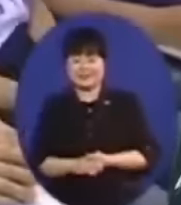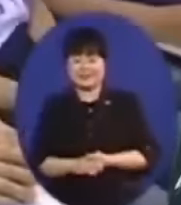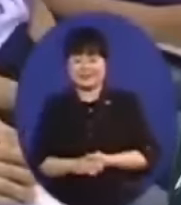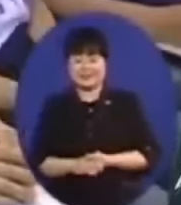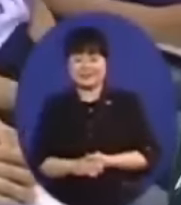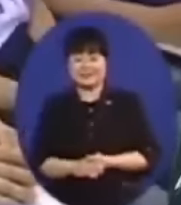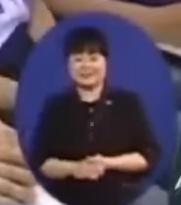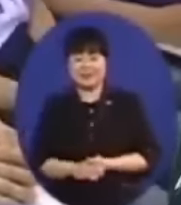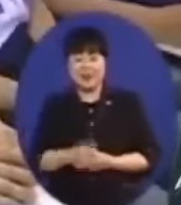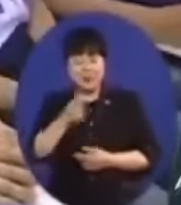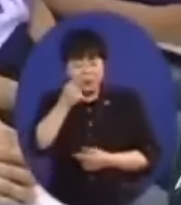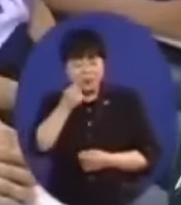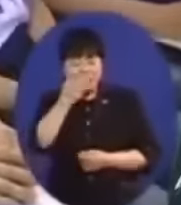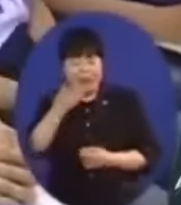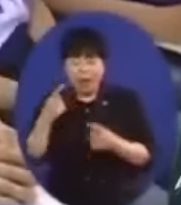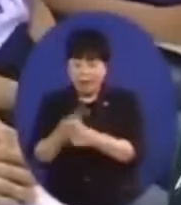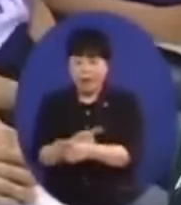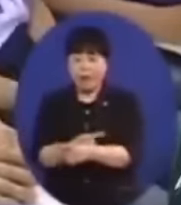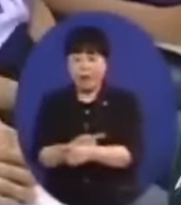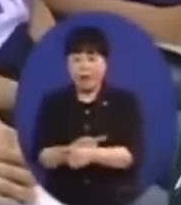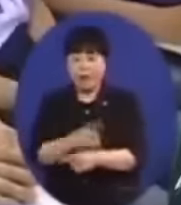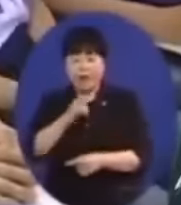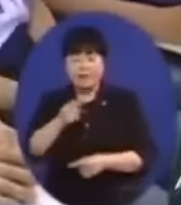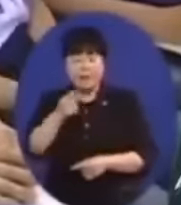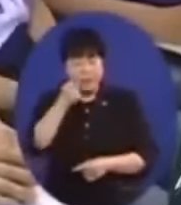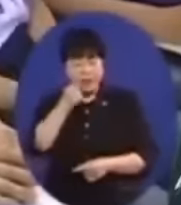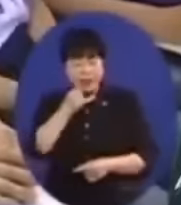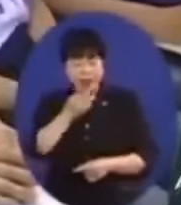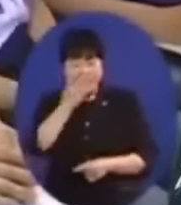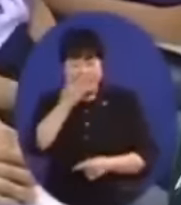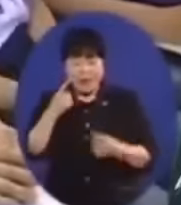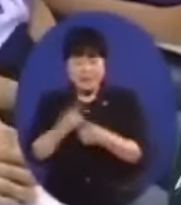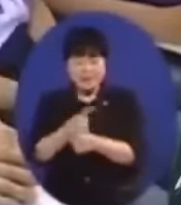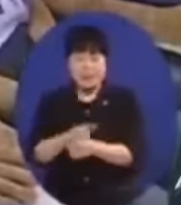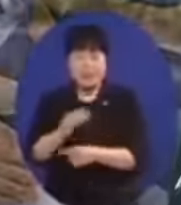그러면 불가능을 가능케 하고 할 수 없는 것이 할 수 있게 되는 것입니다.